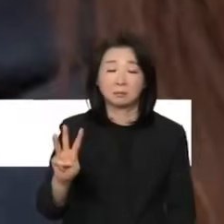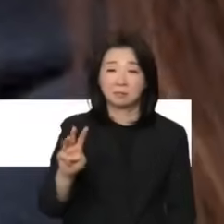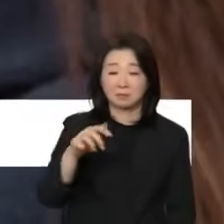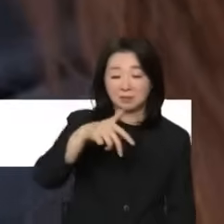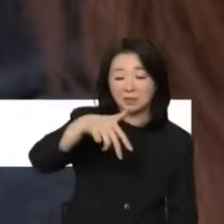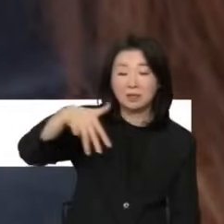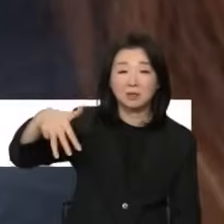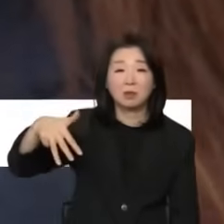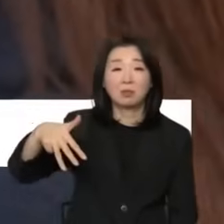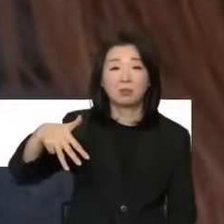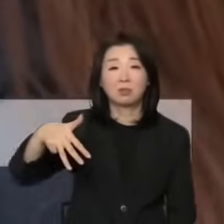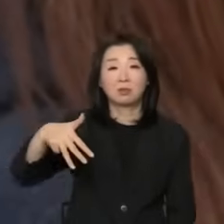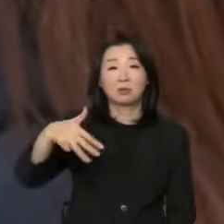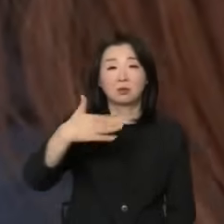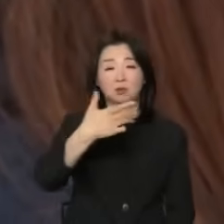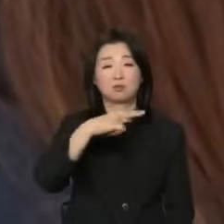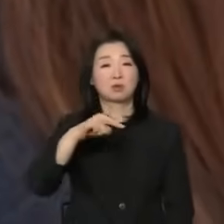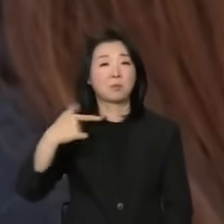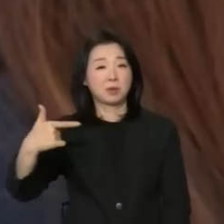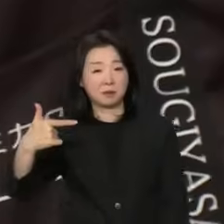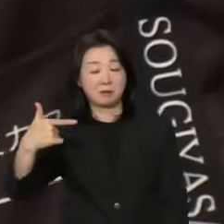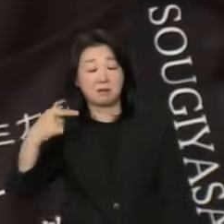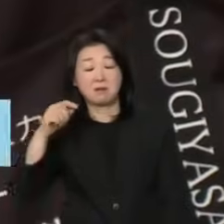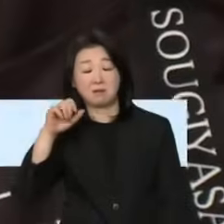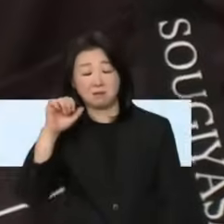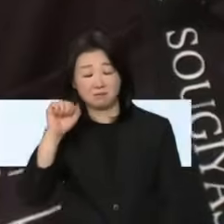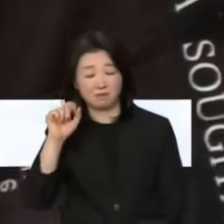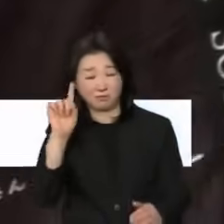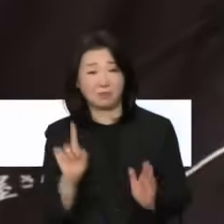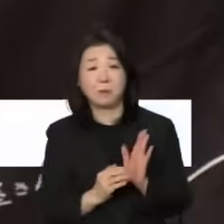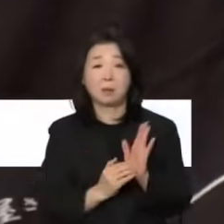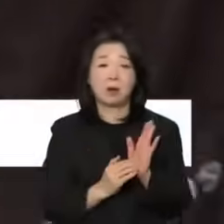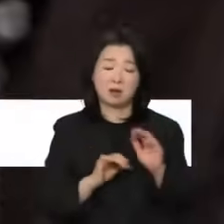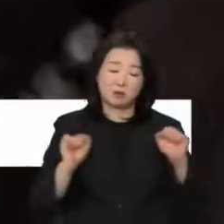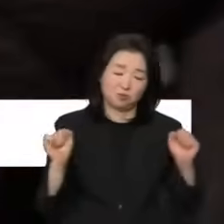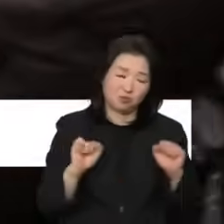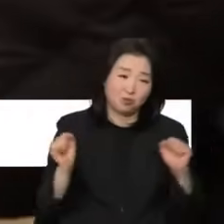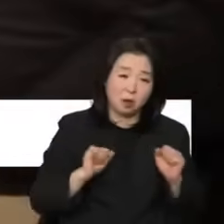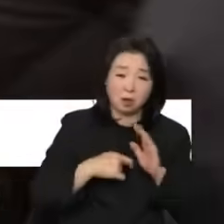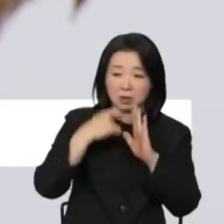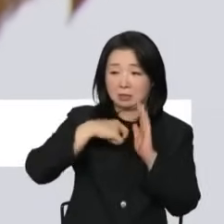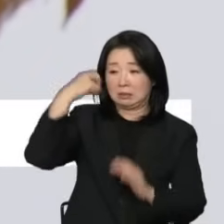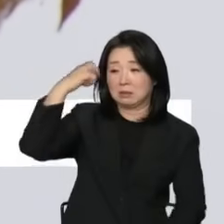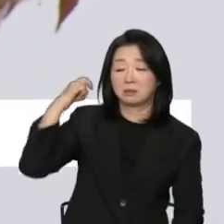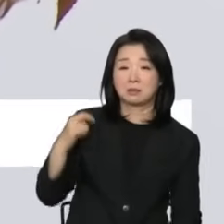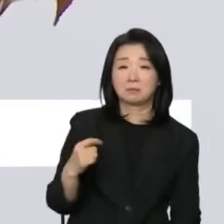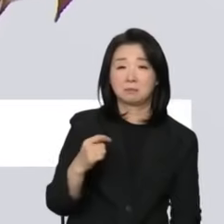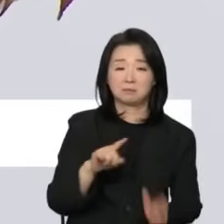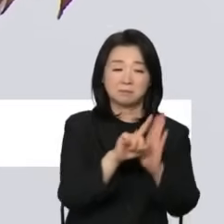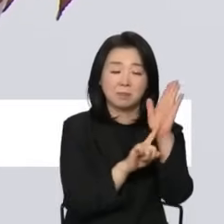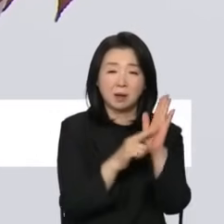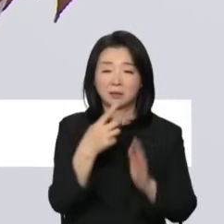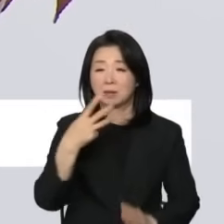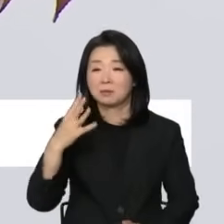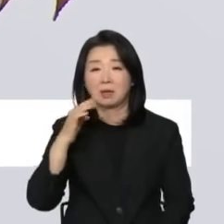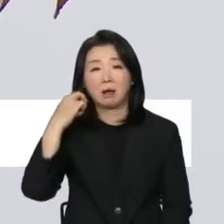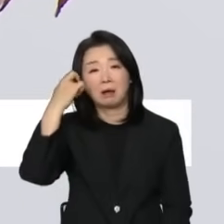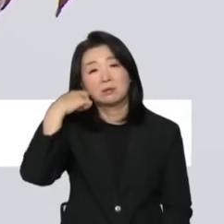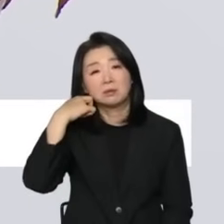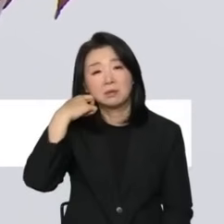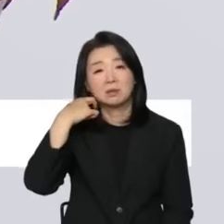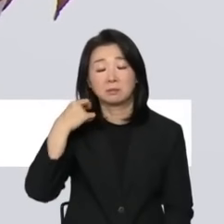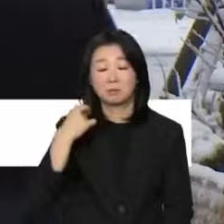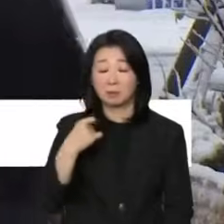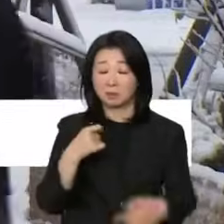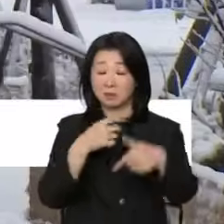영하 9.1도까지 내려갔습니다. 매서운 찬바람에 체감온도는 이보다 3, 4도 더 내려가 인천 강화